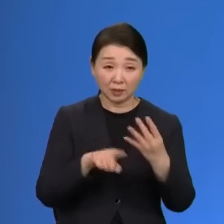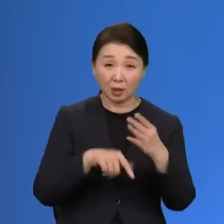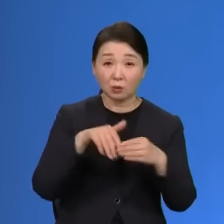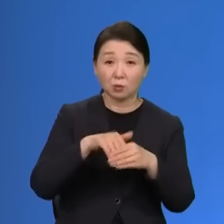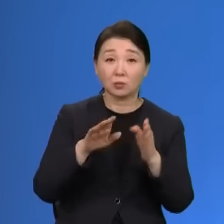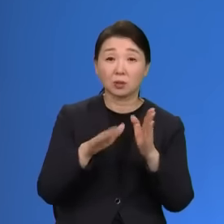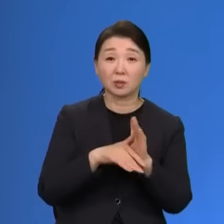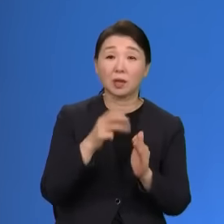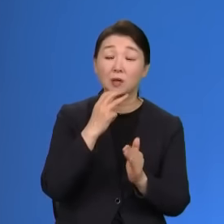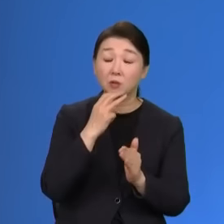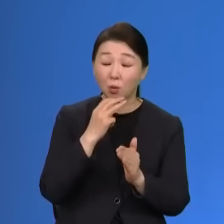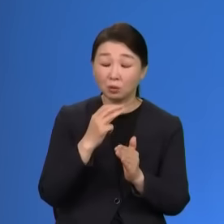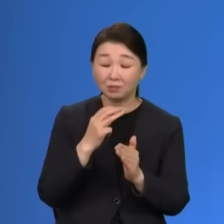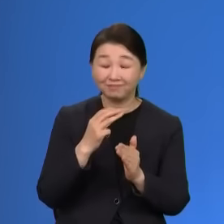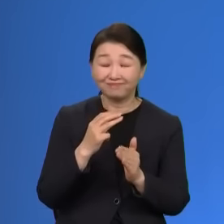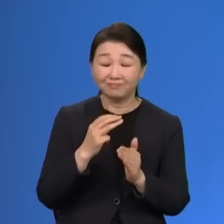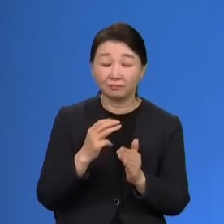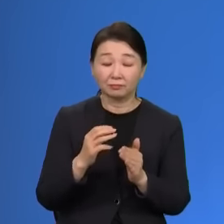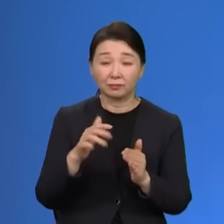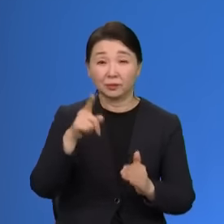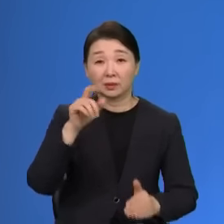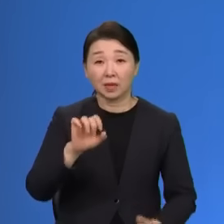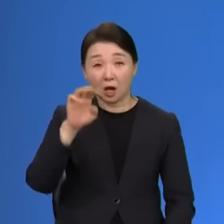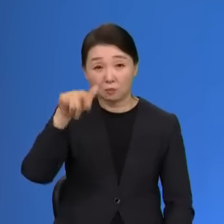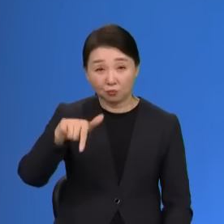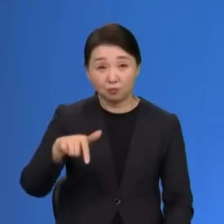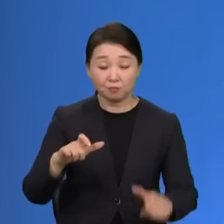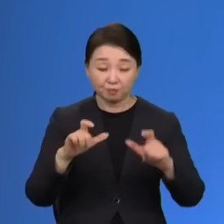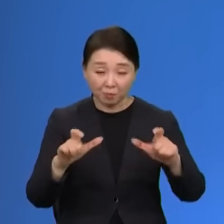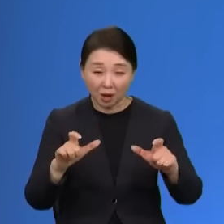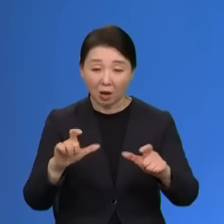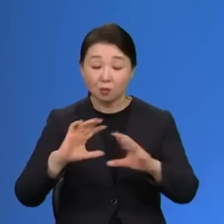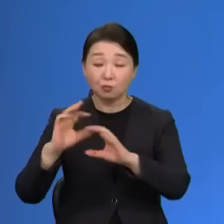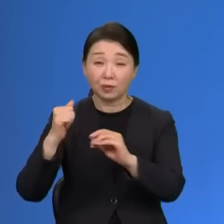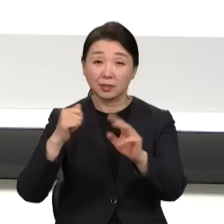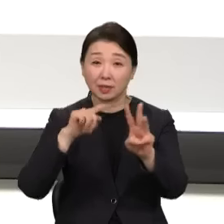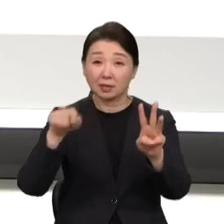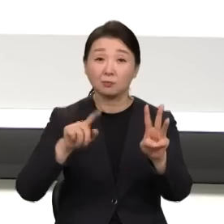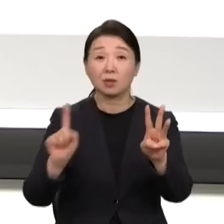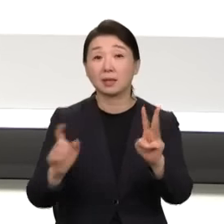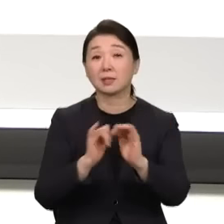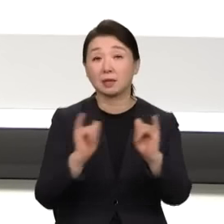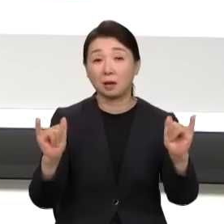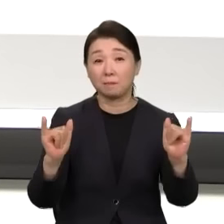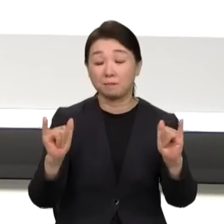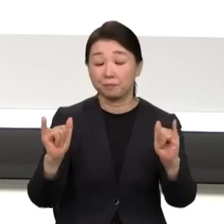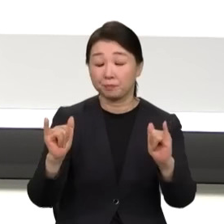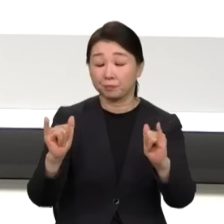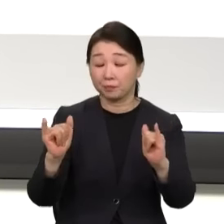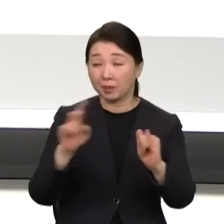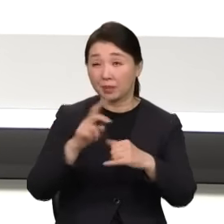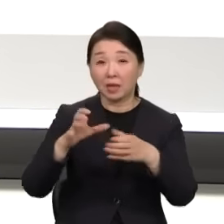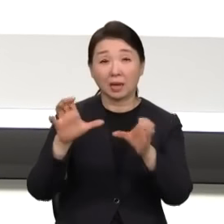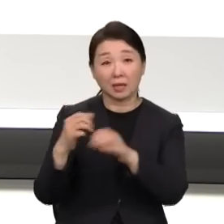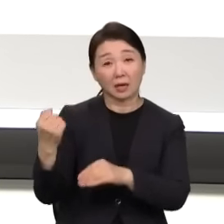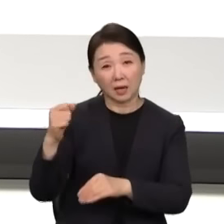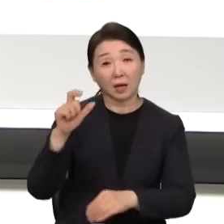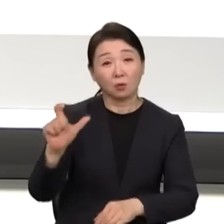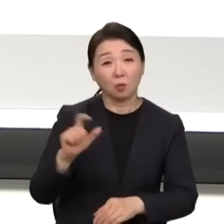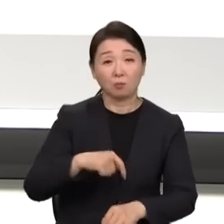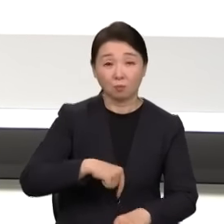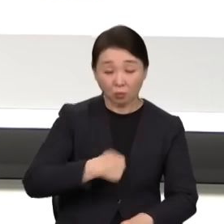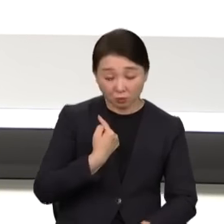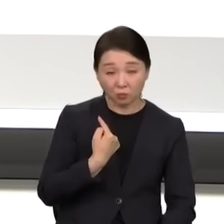강북 지역에서 당선된 국민의 의원 세 명 중에 한 명입니다네 자 그만큼 이제 야당세가 강한 곳에서이긴 그 원동력에 대해서 본인